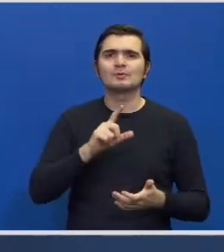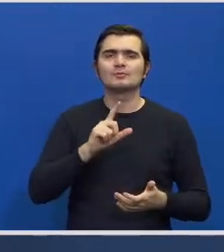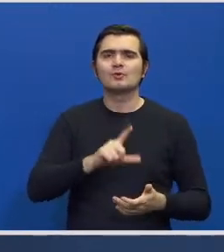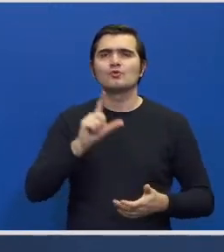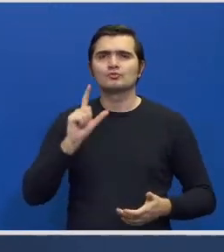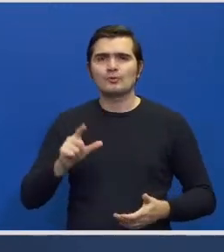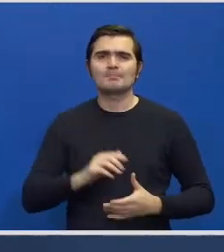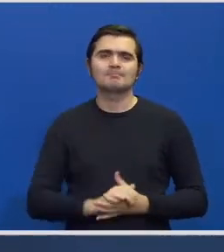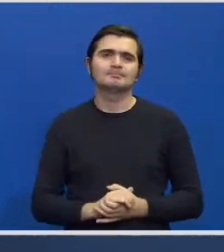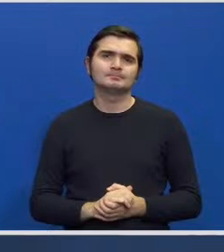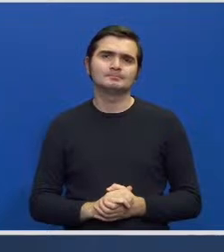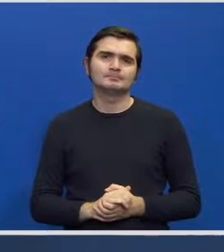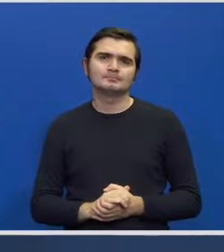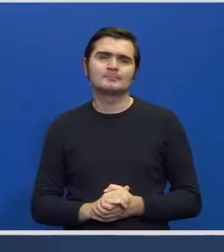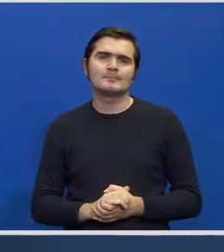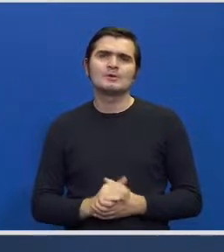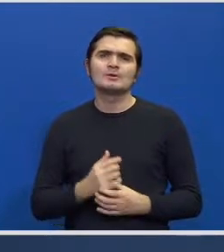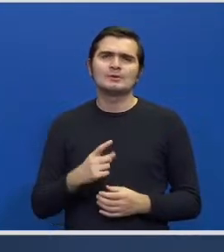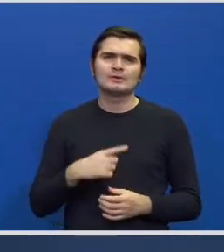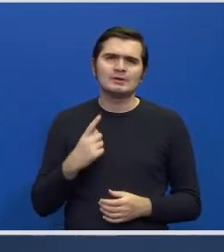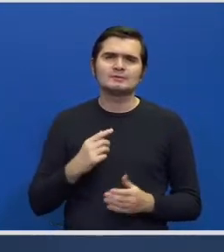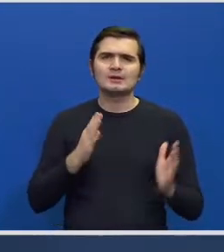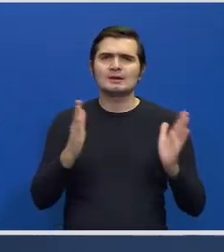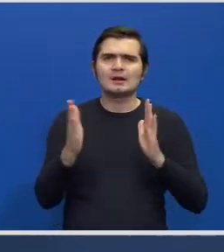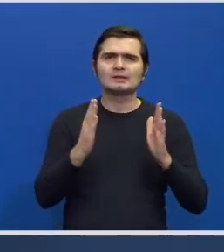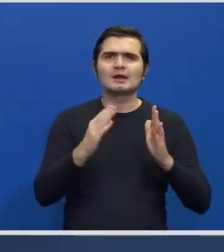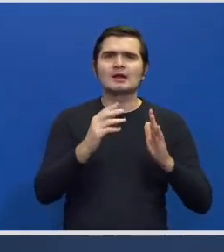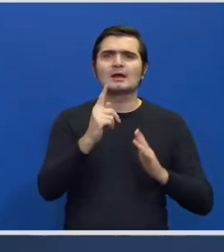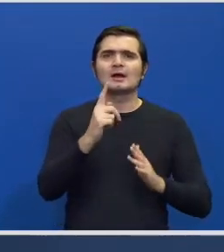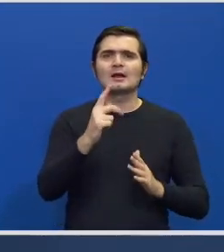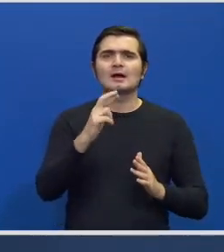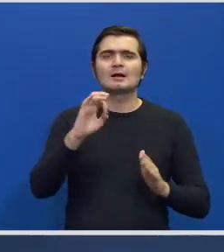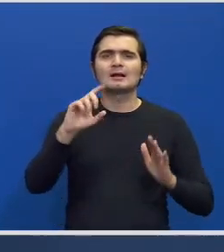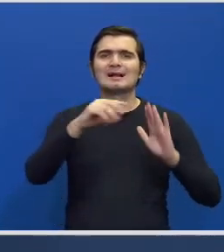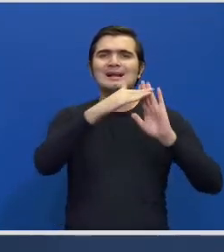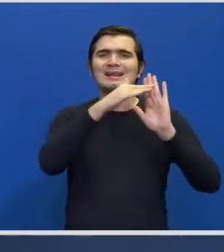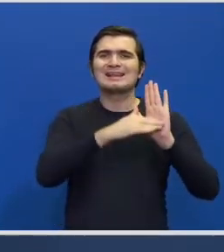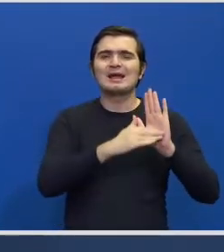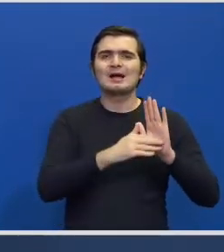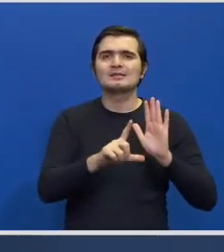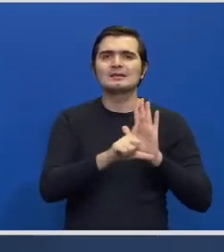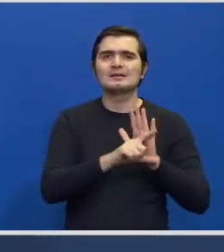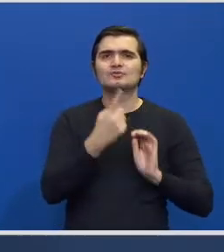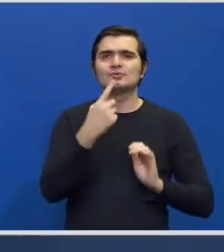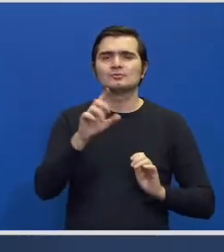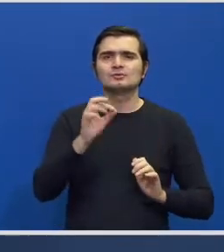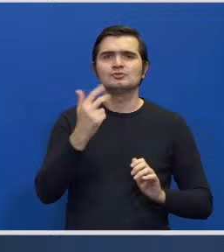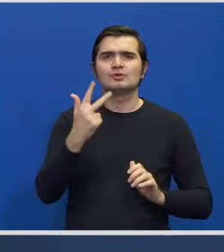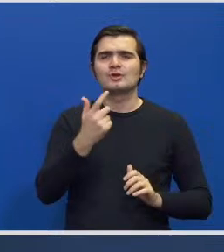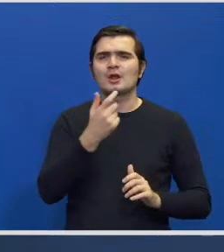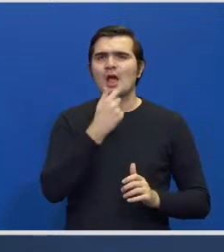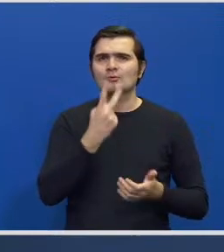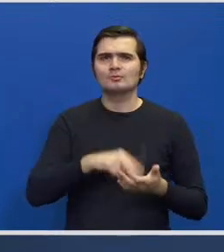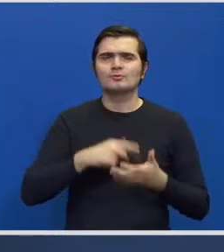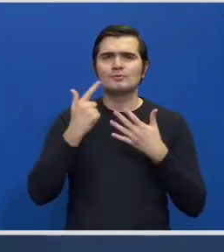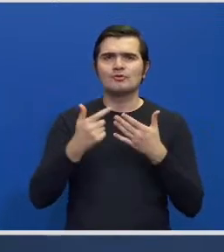pentru luna decembrie 2022, cu încadrarea în grila reglementată de legea cadru numărul